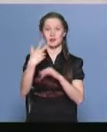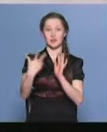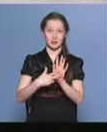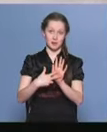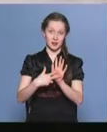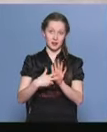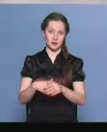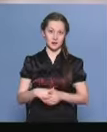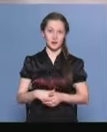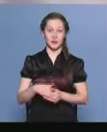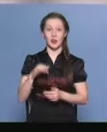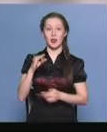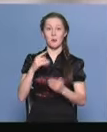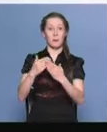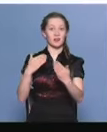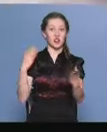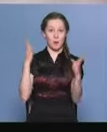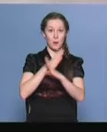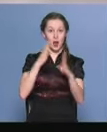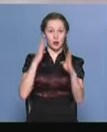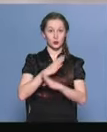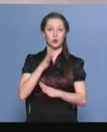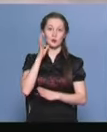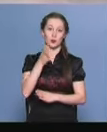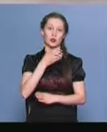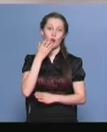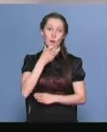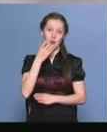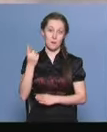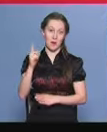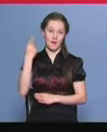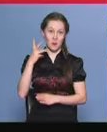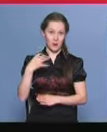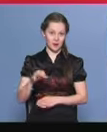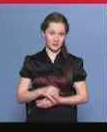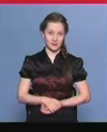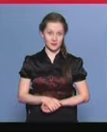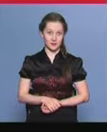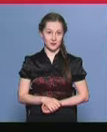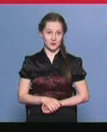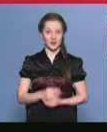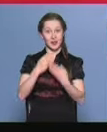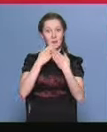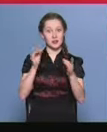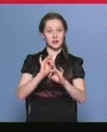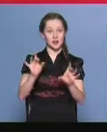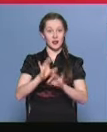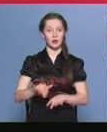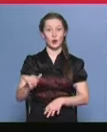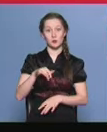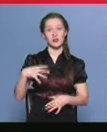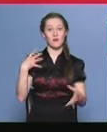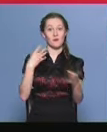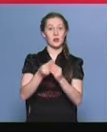18 градусов. По предварительным прогнозам, первомай будет теплым и солнечным. И последнюю Удмуртия вместе со всей